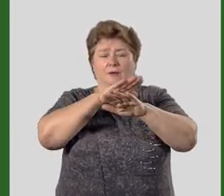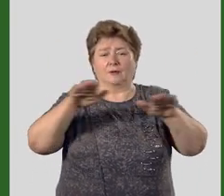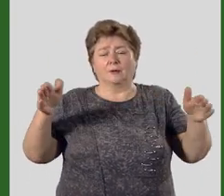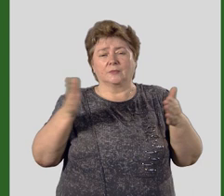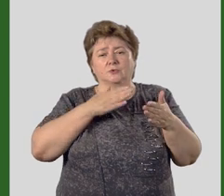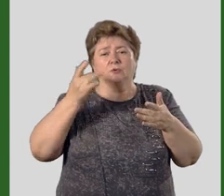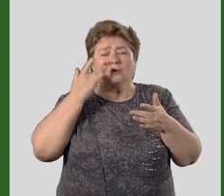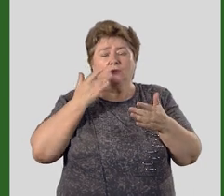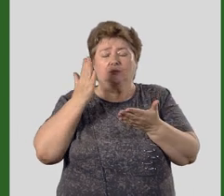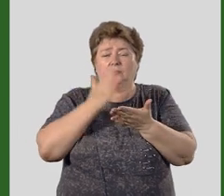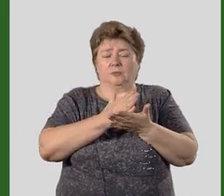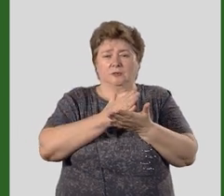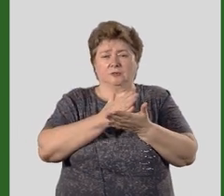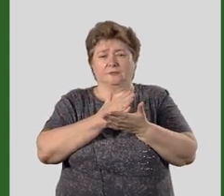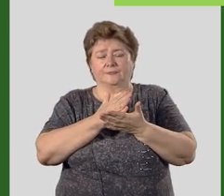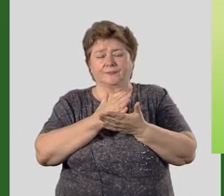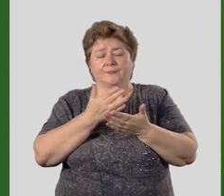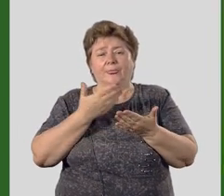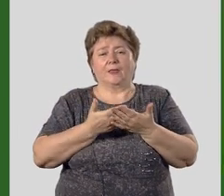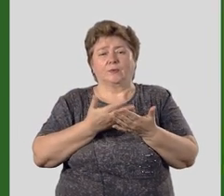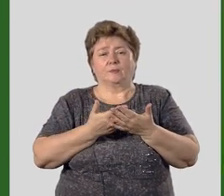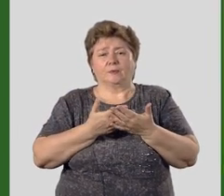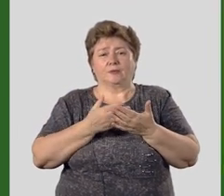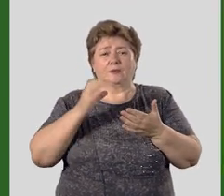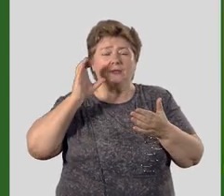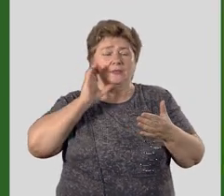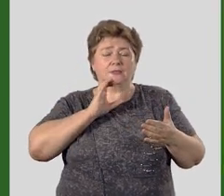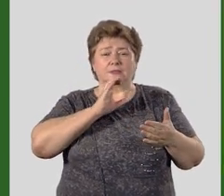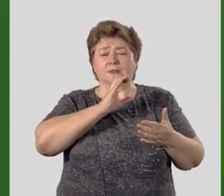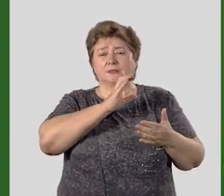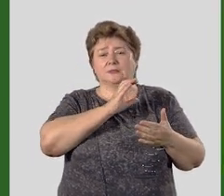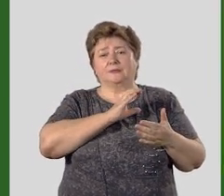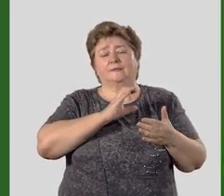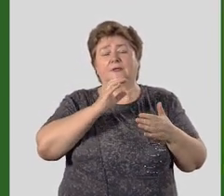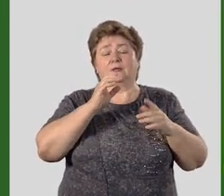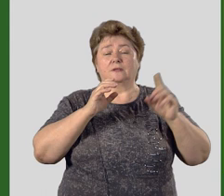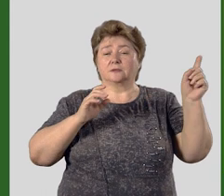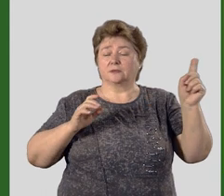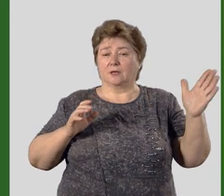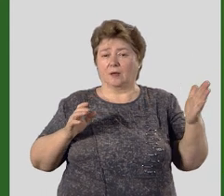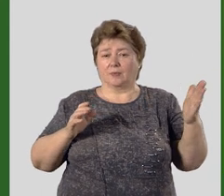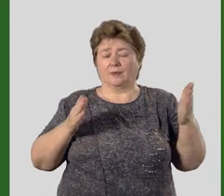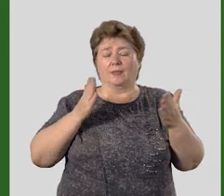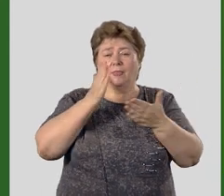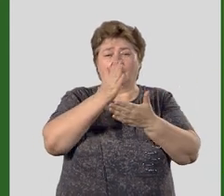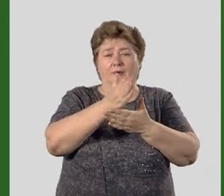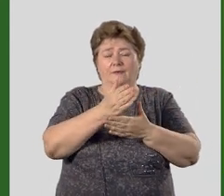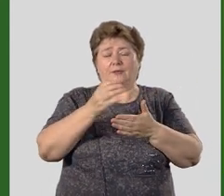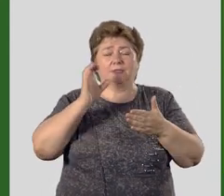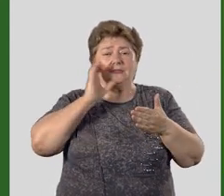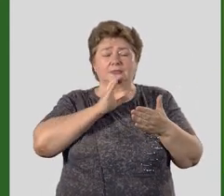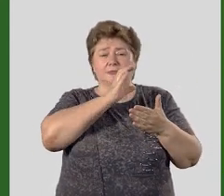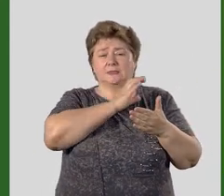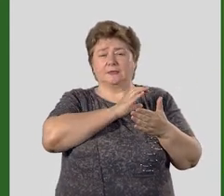между которыми они находятся. Например, северо-запад находится между направлениями на